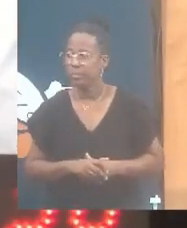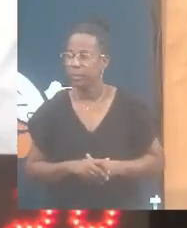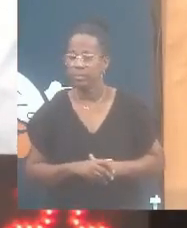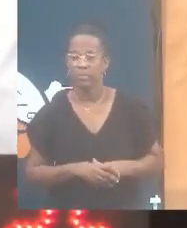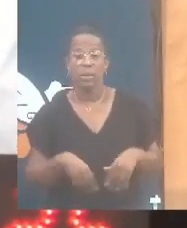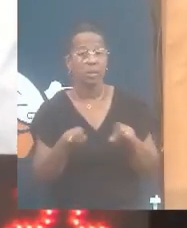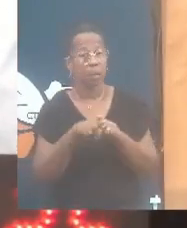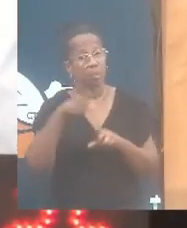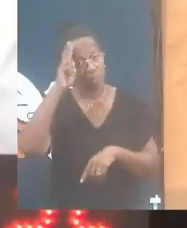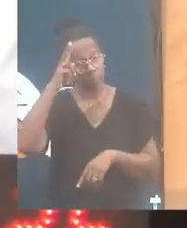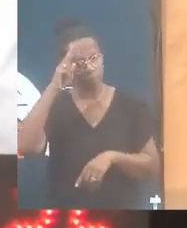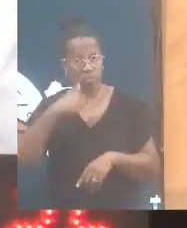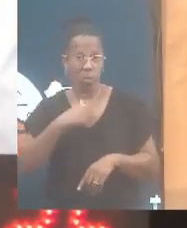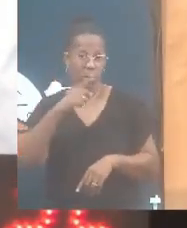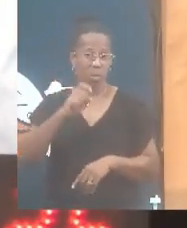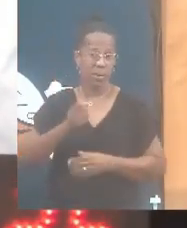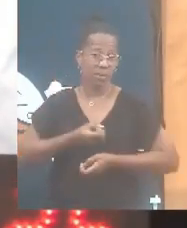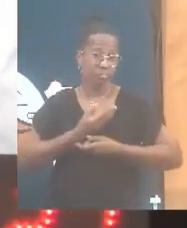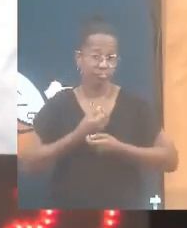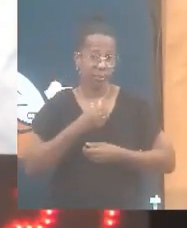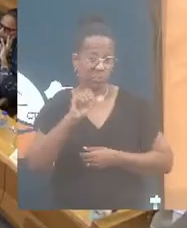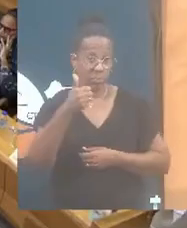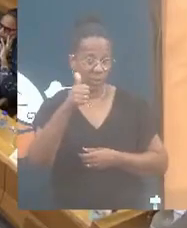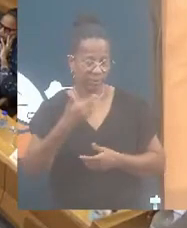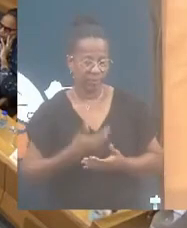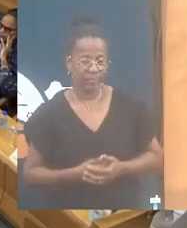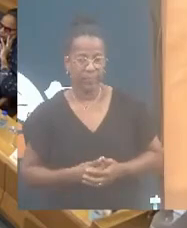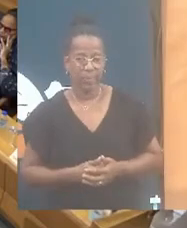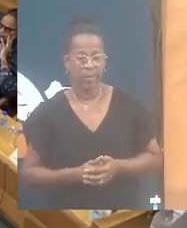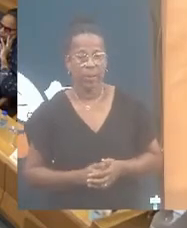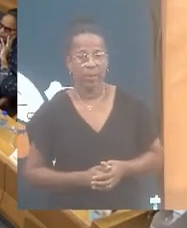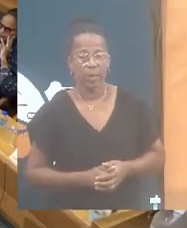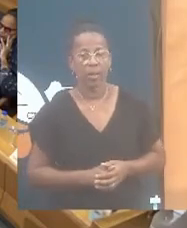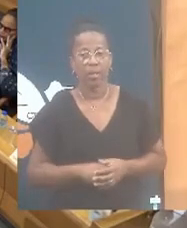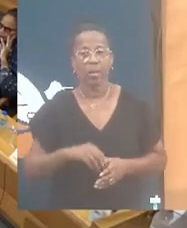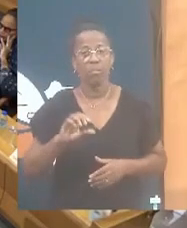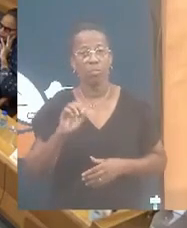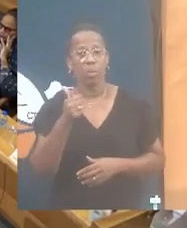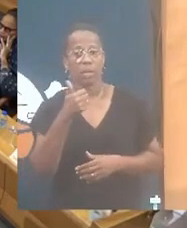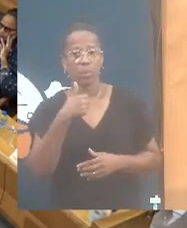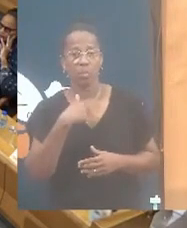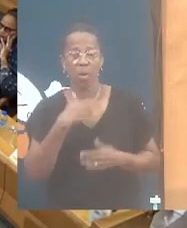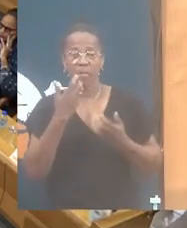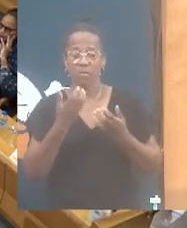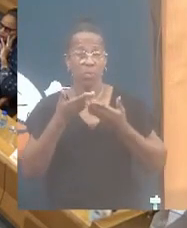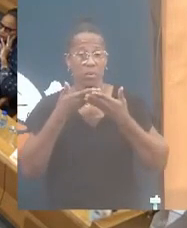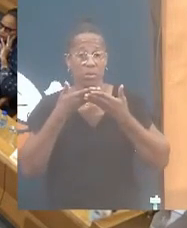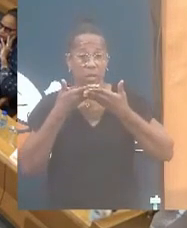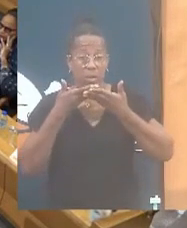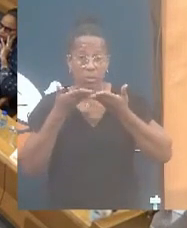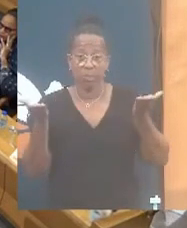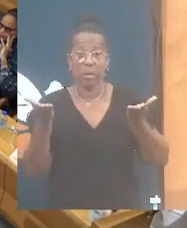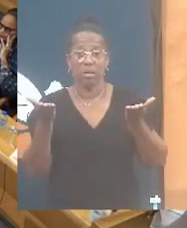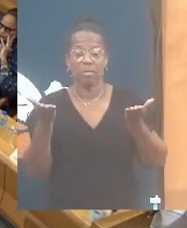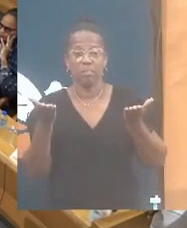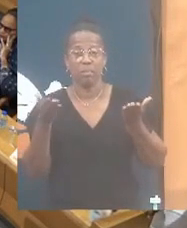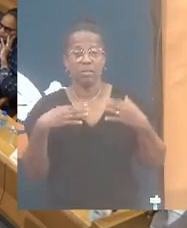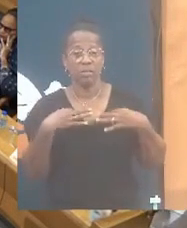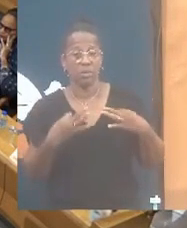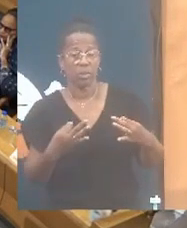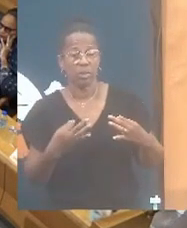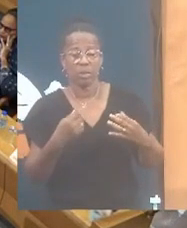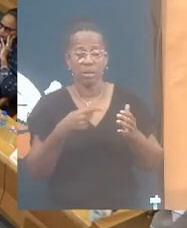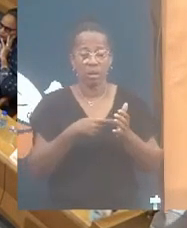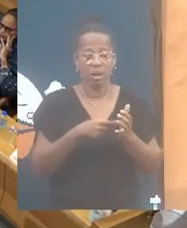comme d'habitude, lancer des débats. Alors, d'abord, je suis pour la transparence. Quand les collègues disent la